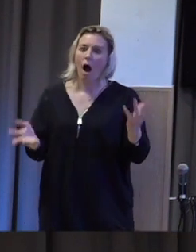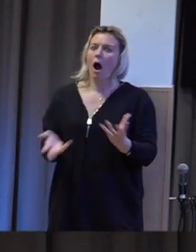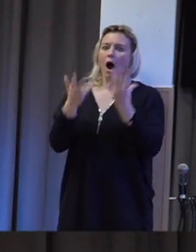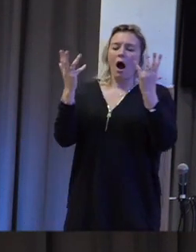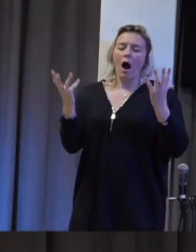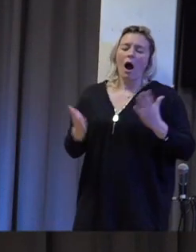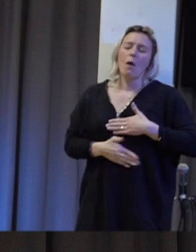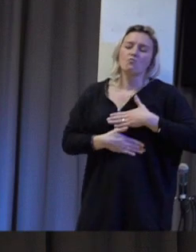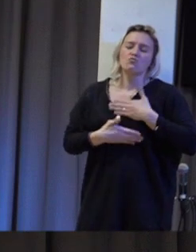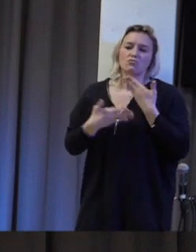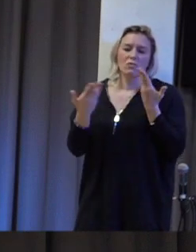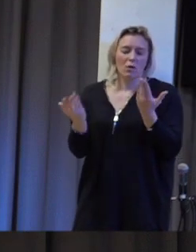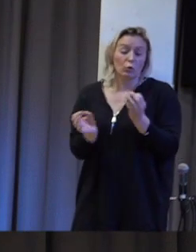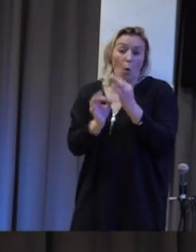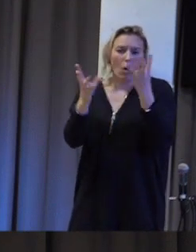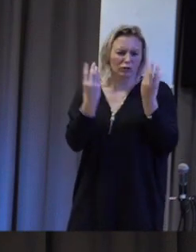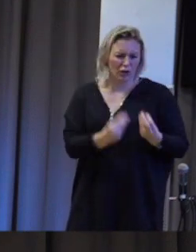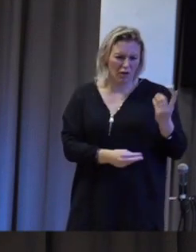vous vous sentirez mal à l'aise.